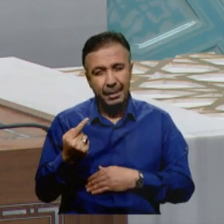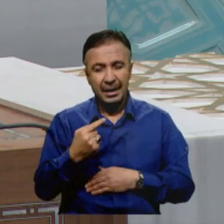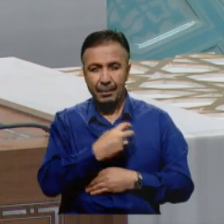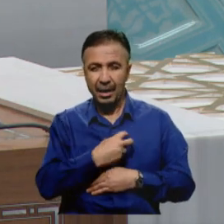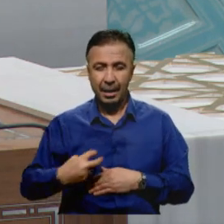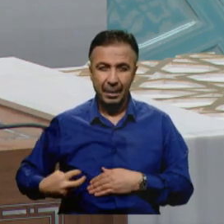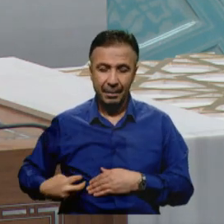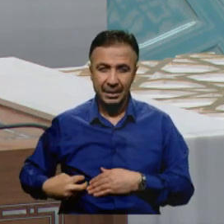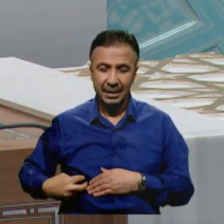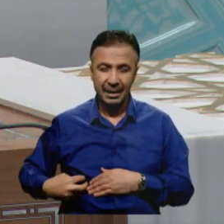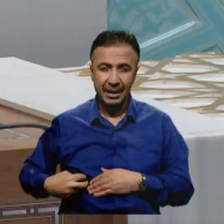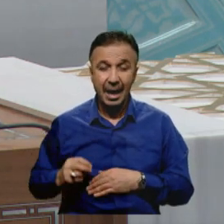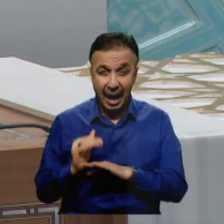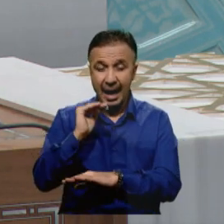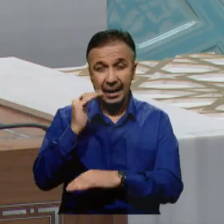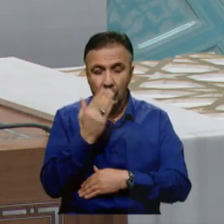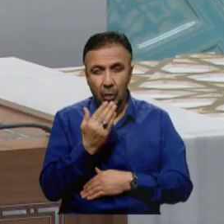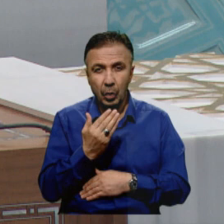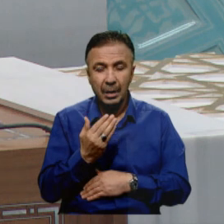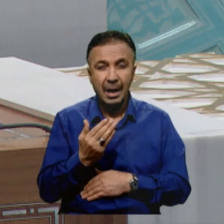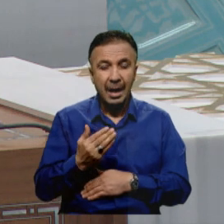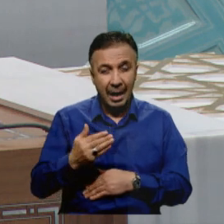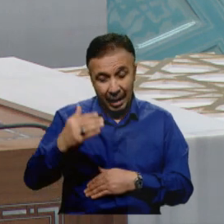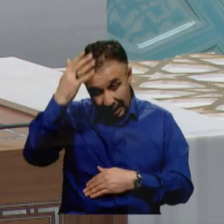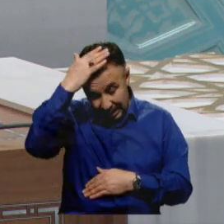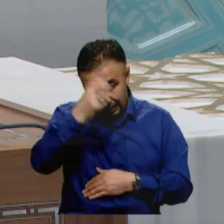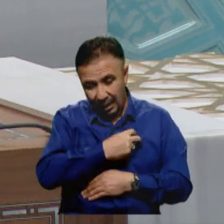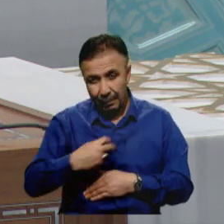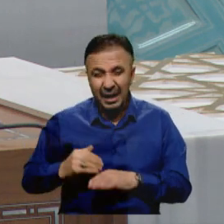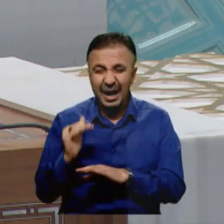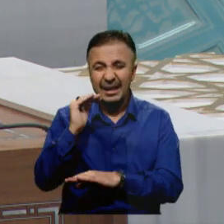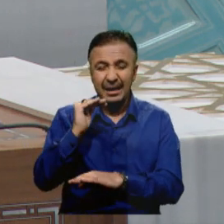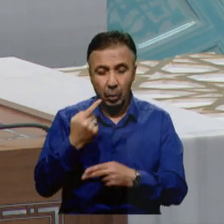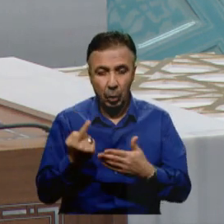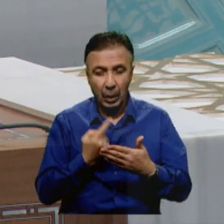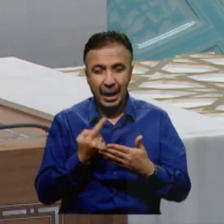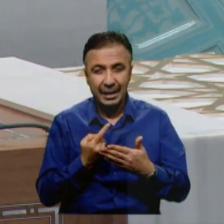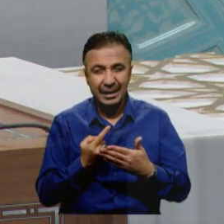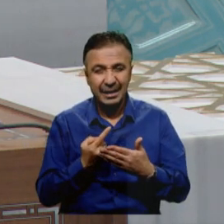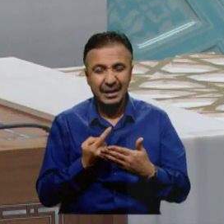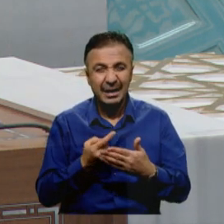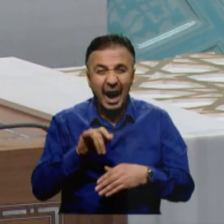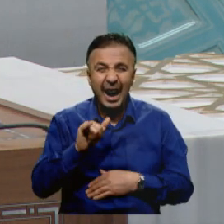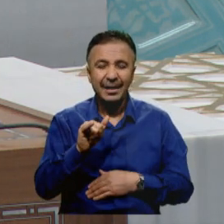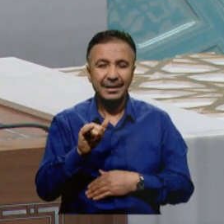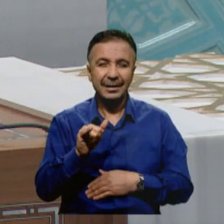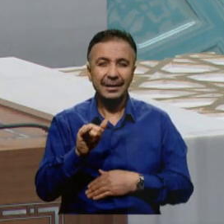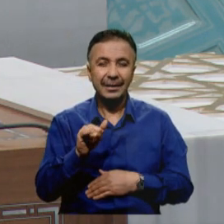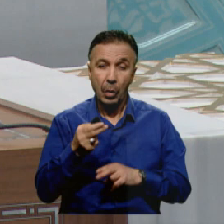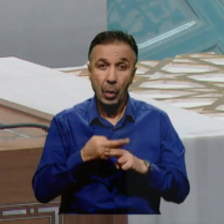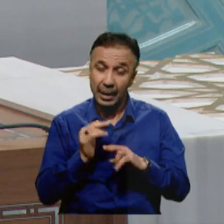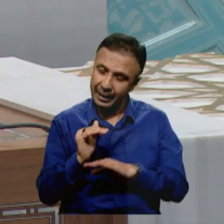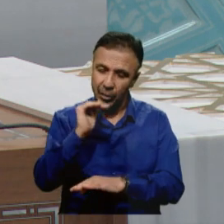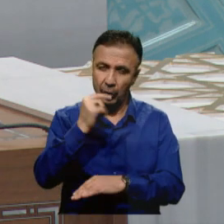hayatını okuyun. Hazreti Peygamber'in hayatının Kur'an'ın canlı bir varlık şekline dönüşmüş olduğunu görürsünüz.